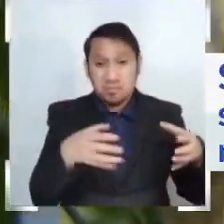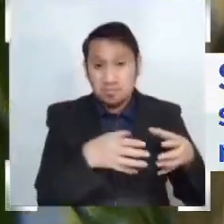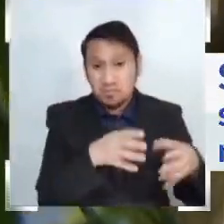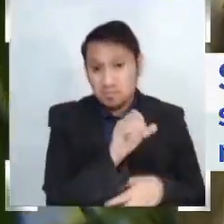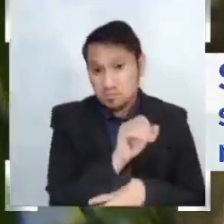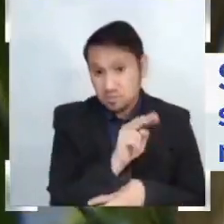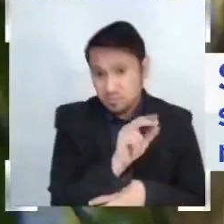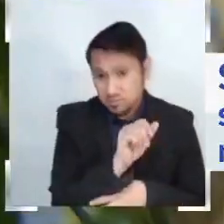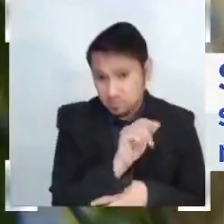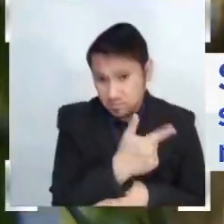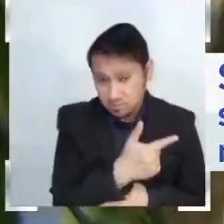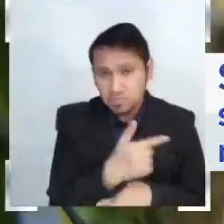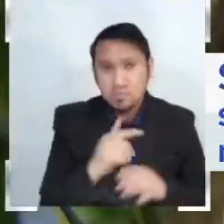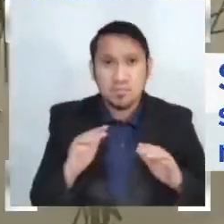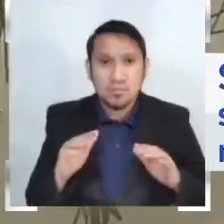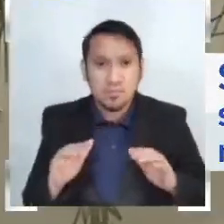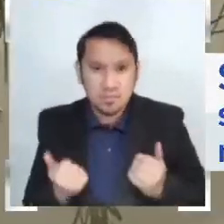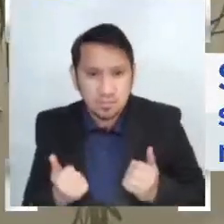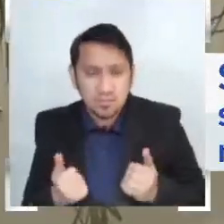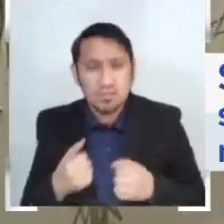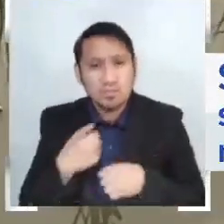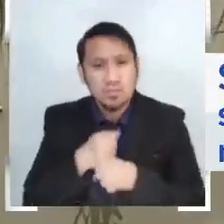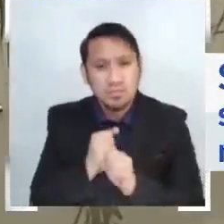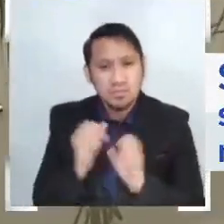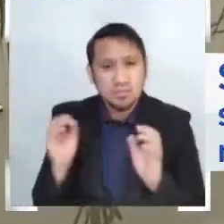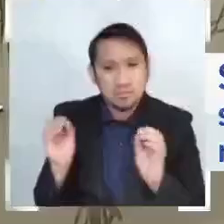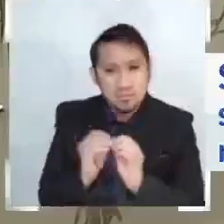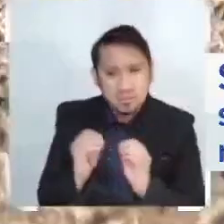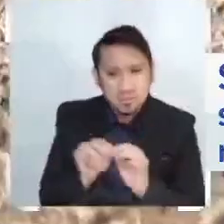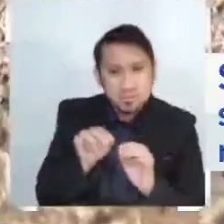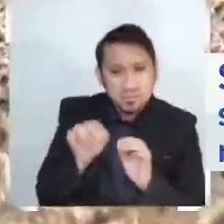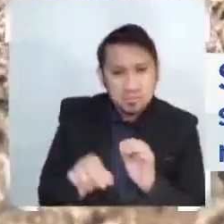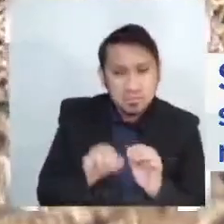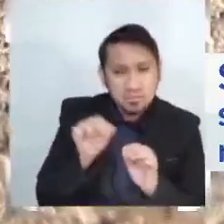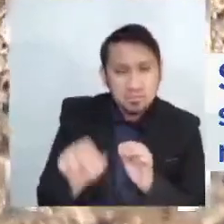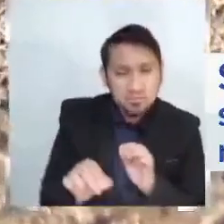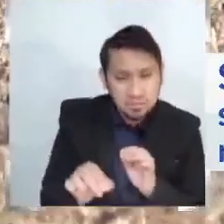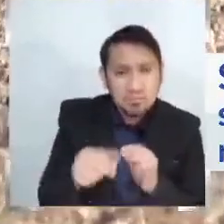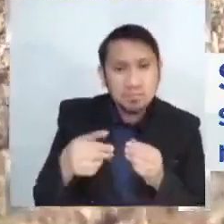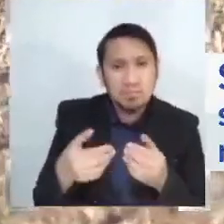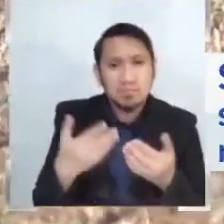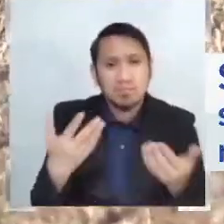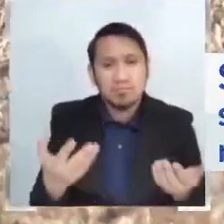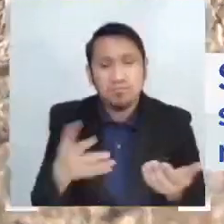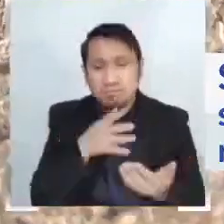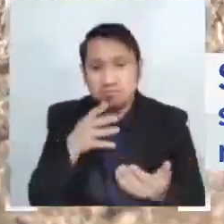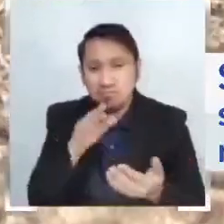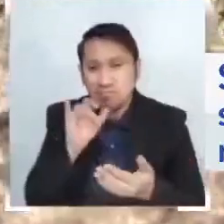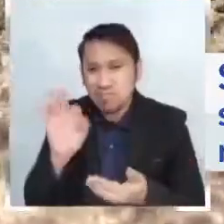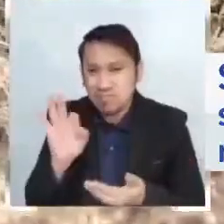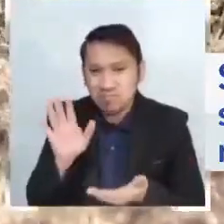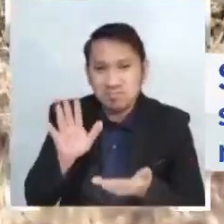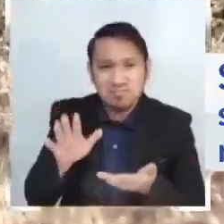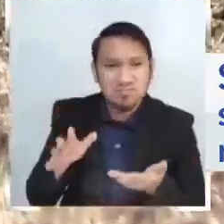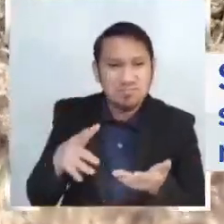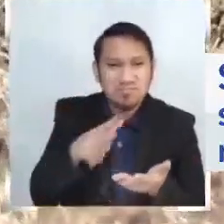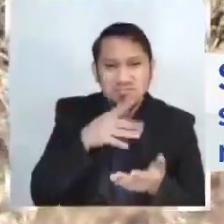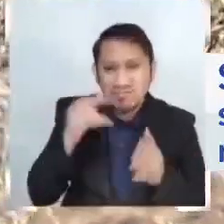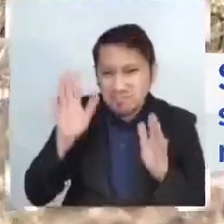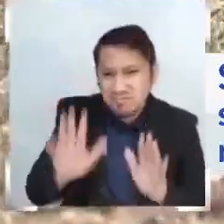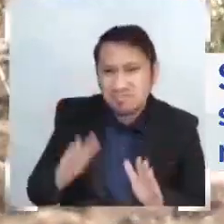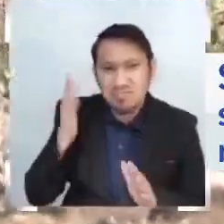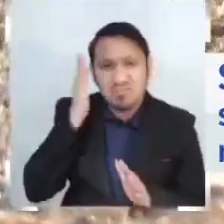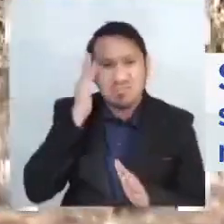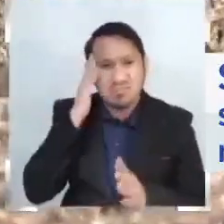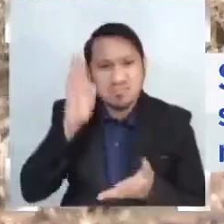paano makakapagparami ng produksyon kung hindi na kaya ng mga magsasaka ang mataas na gasto sa pagtatanim? Hindi pa niya na ilalabas